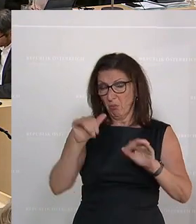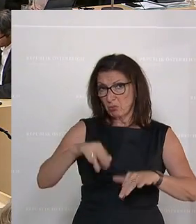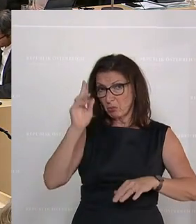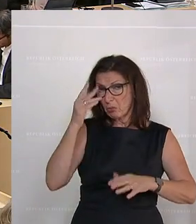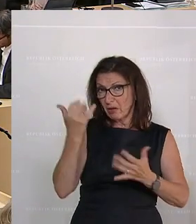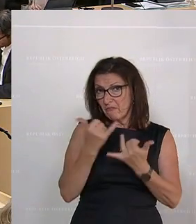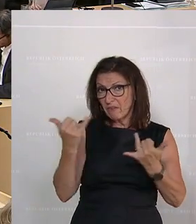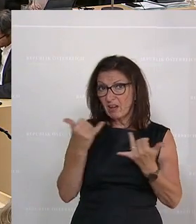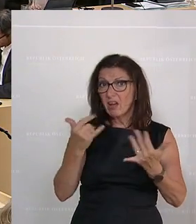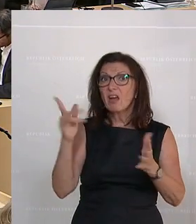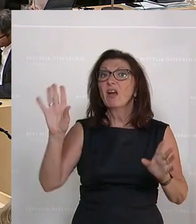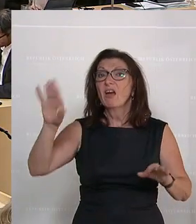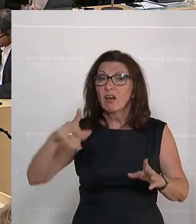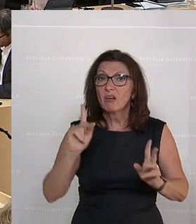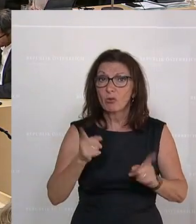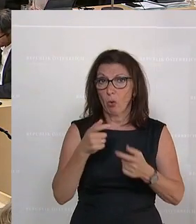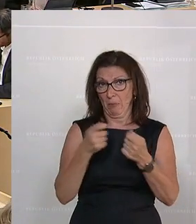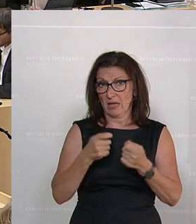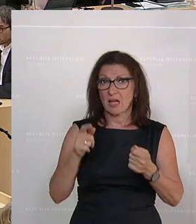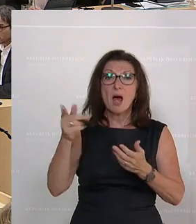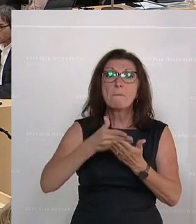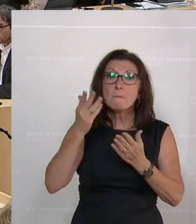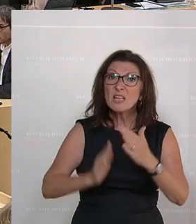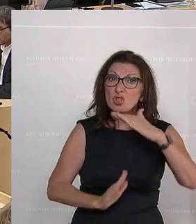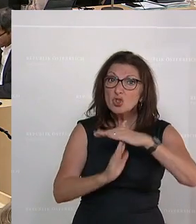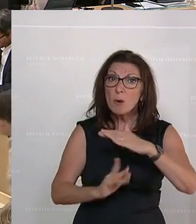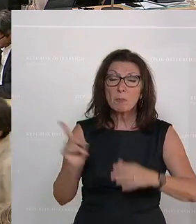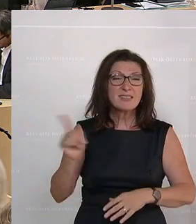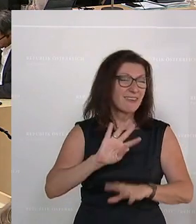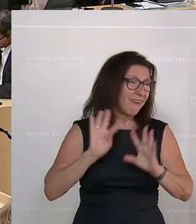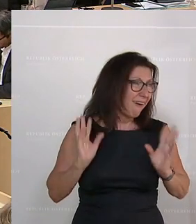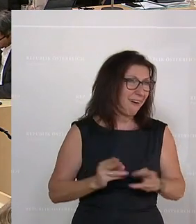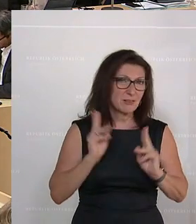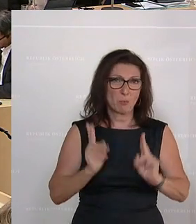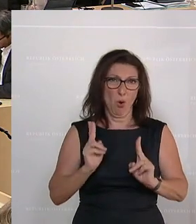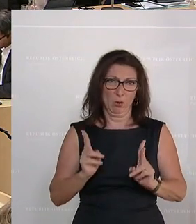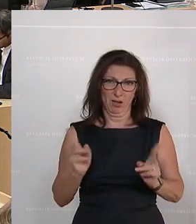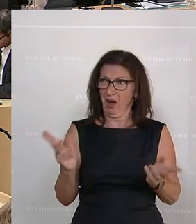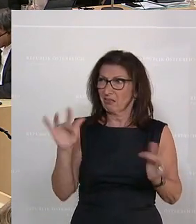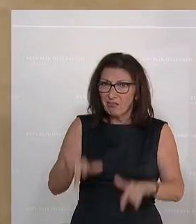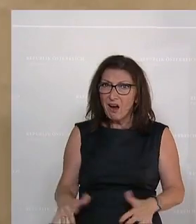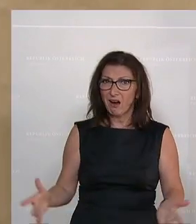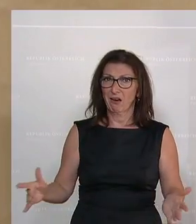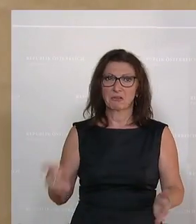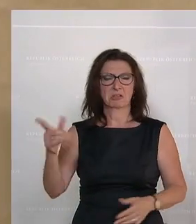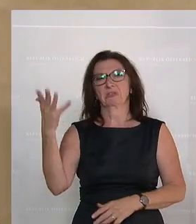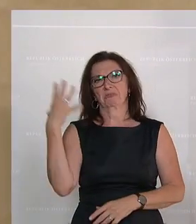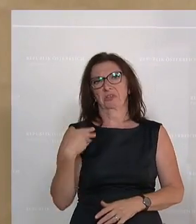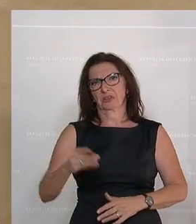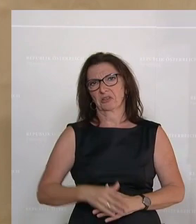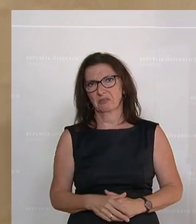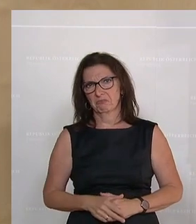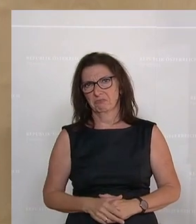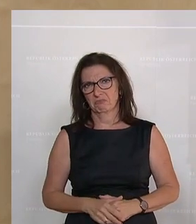mieten stock haben versagt sie haben alle möglichkeiten haben alle möglichkeiten in der hand gehabt aber da sind sie wieder den